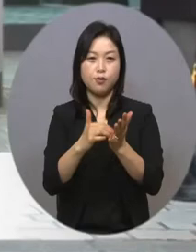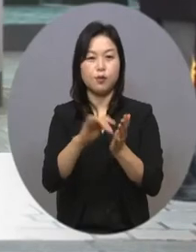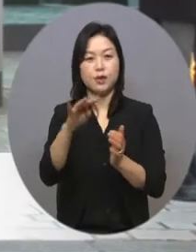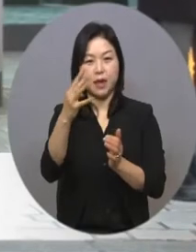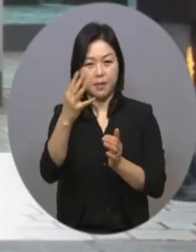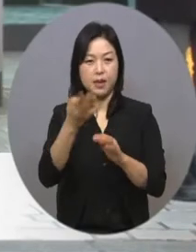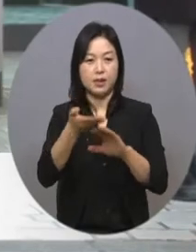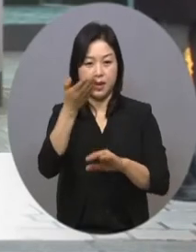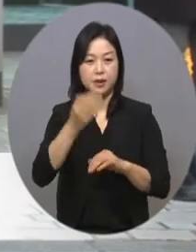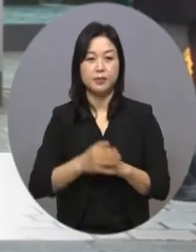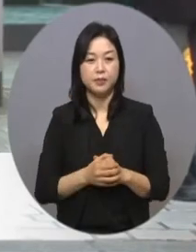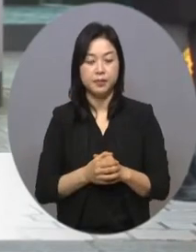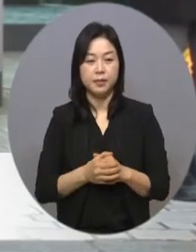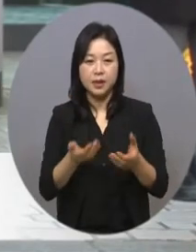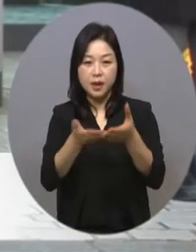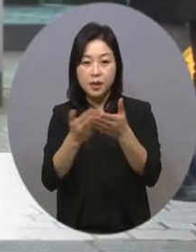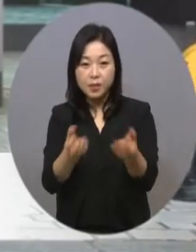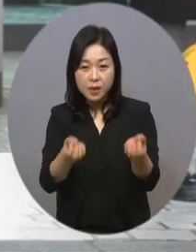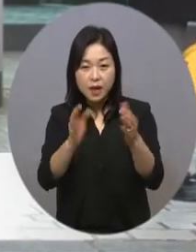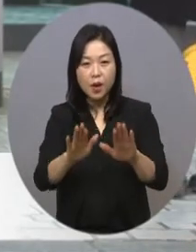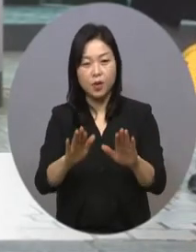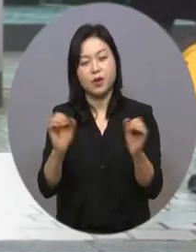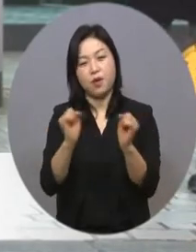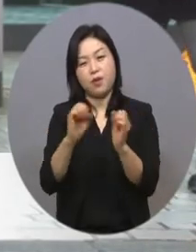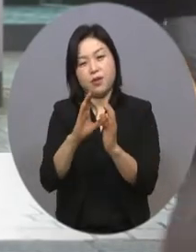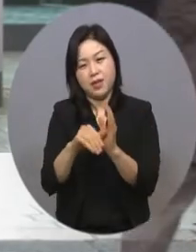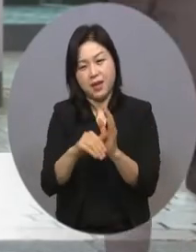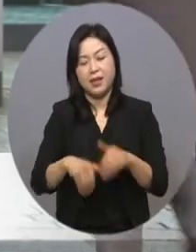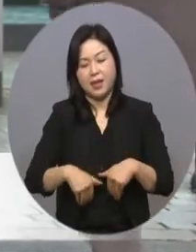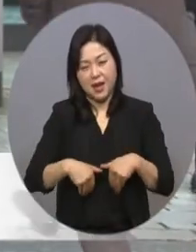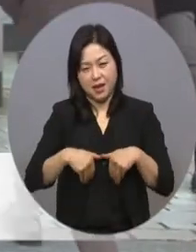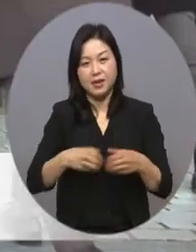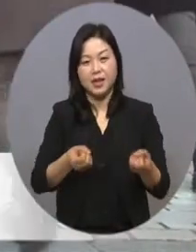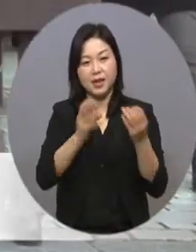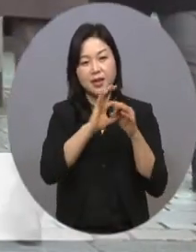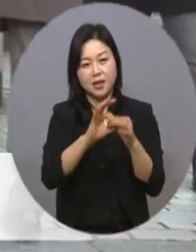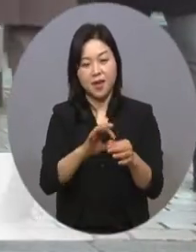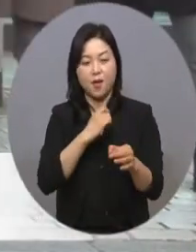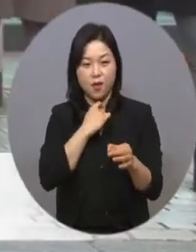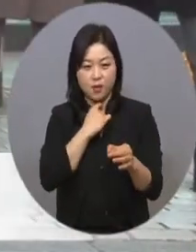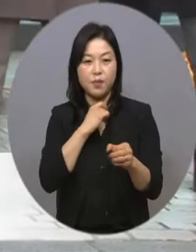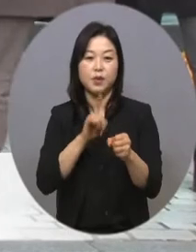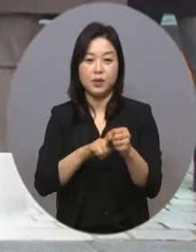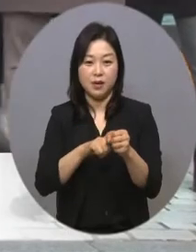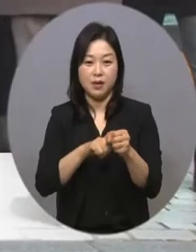행사를 통해서 올 연말이 조금 더 따뜻한 행사로 이어지고자 이 취지로